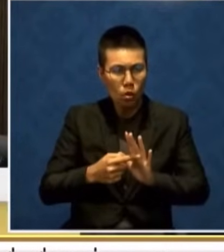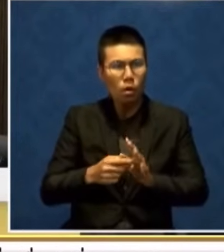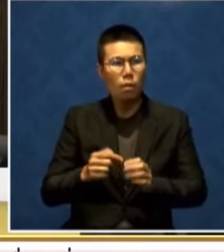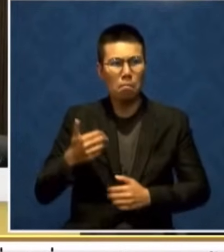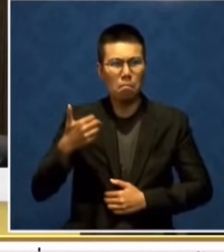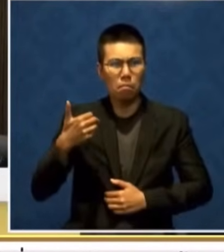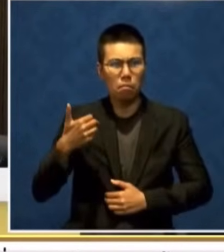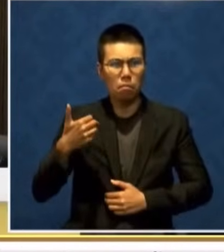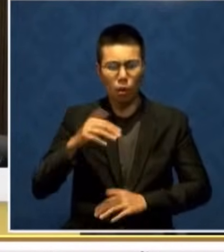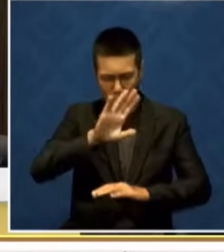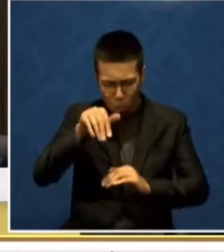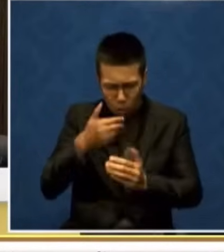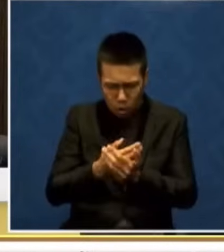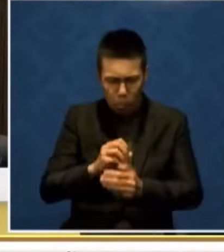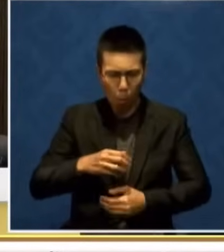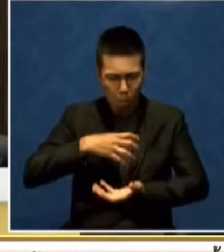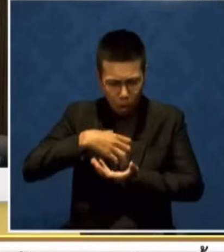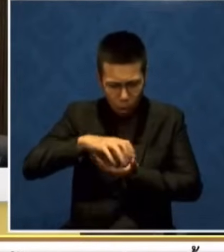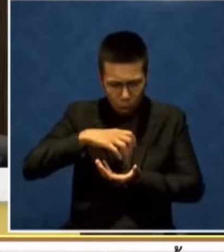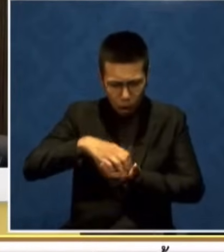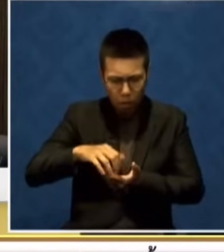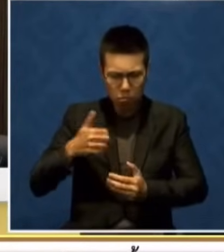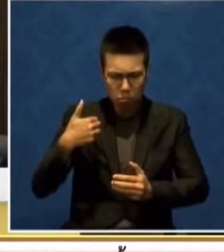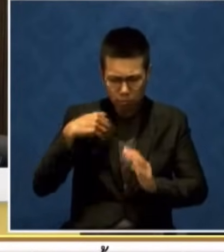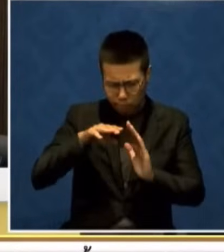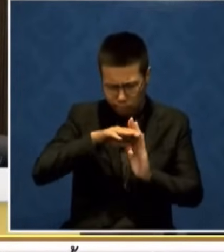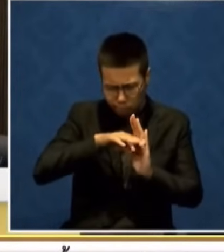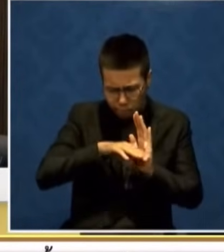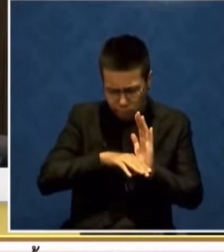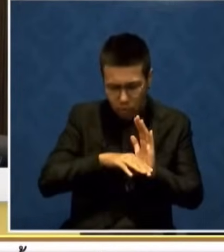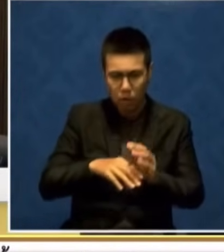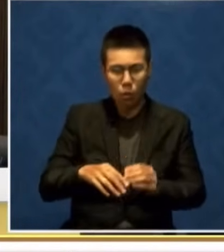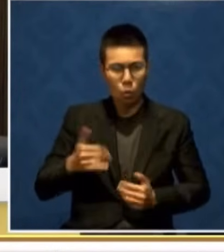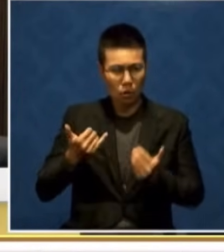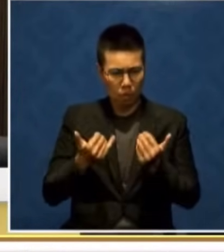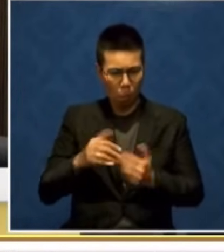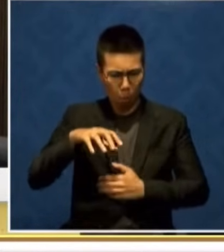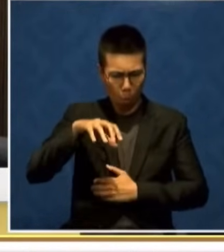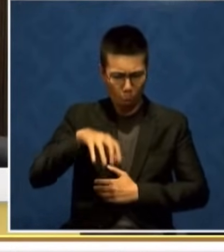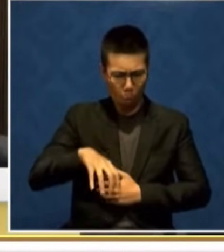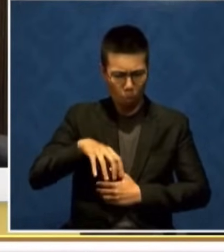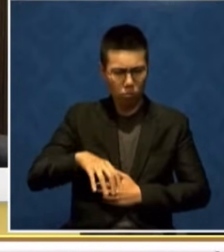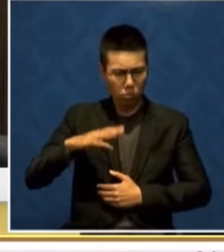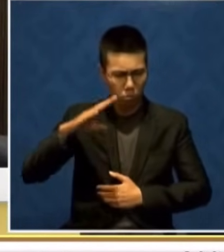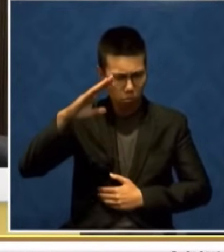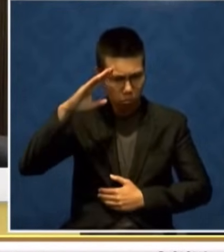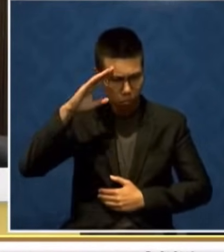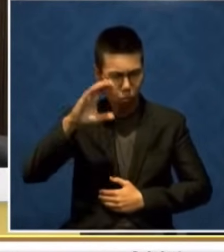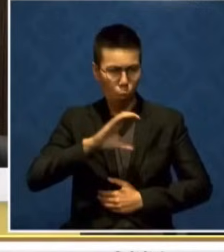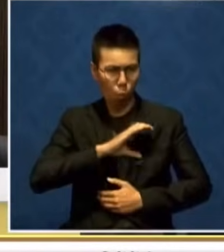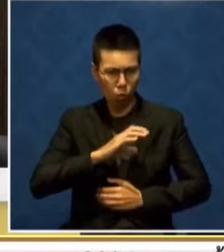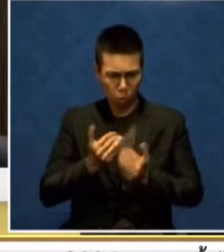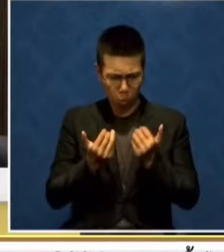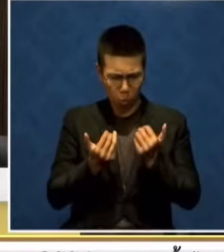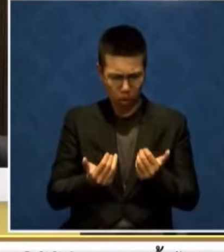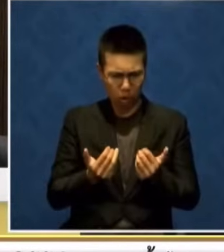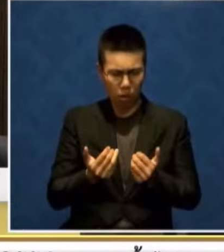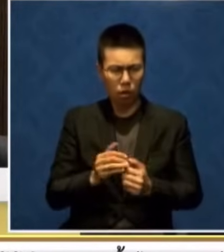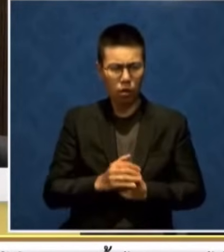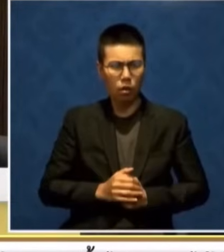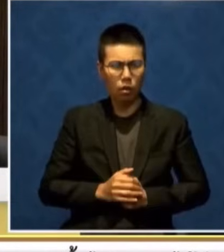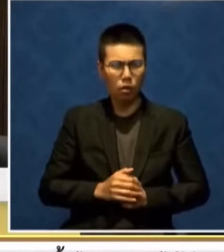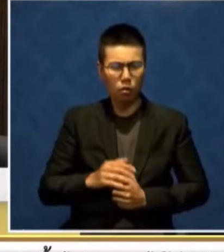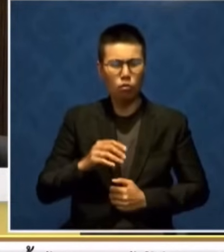ภูเขาน้ำแข็งที่แสดงให้เห็นว่าองค์กรตำรวจวันนี้เราต้องยอมรับได้